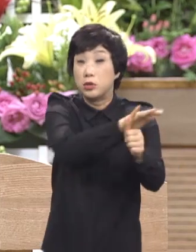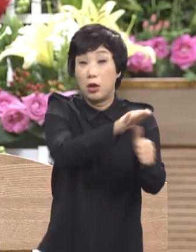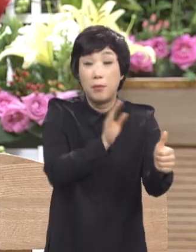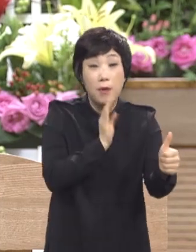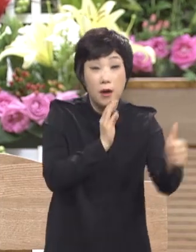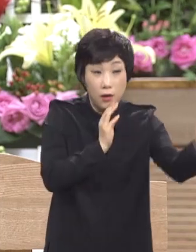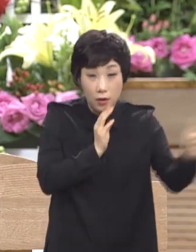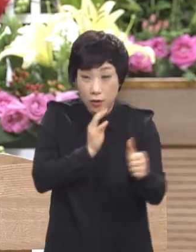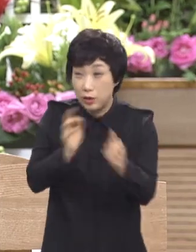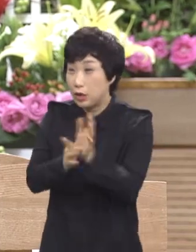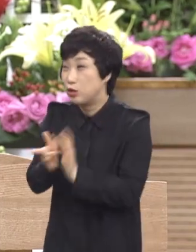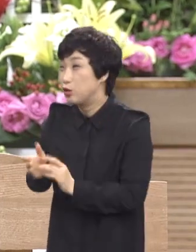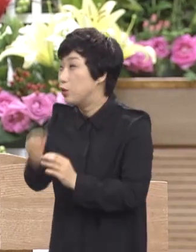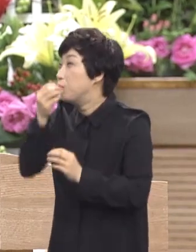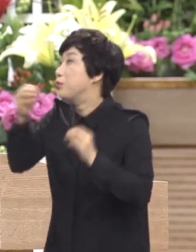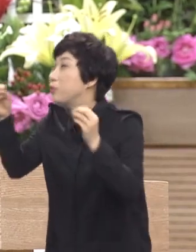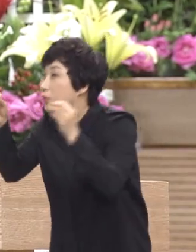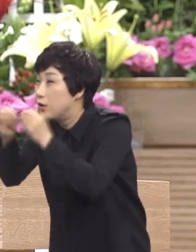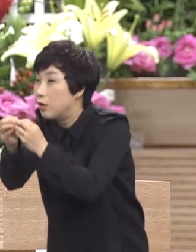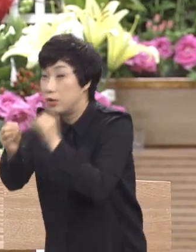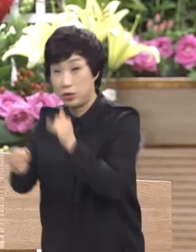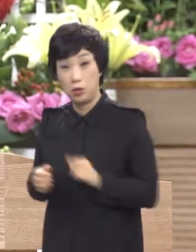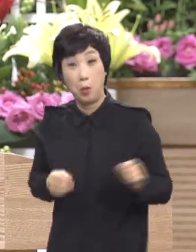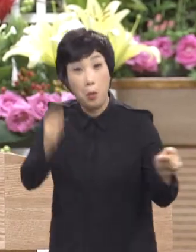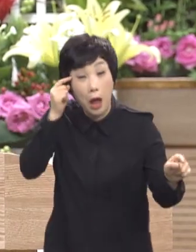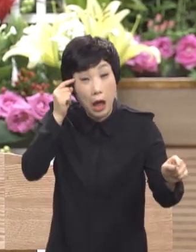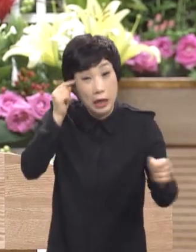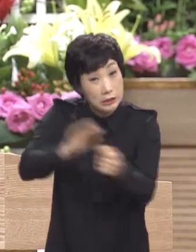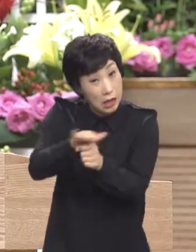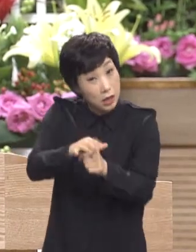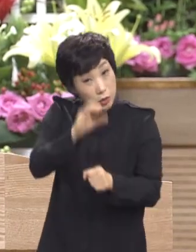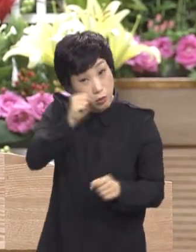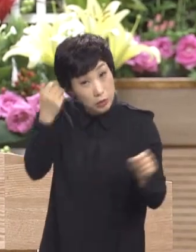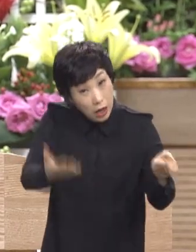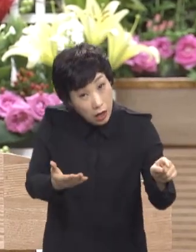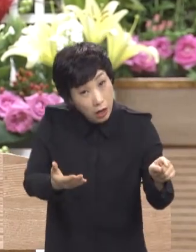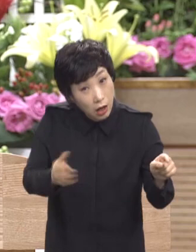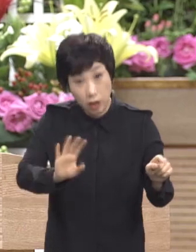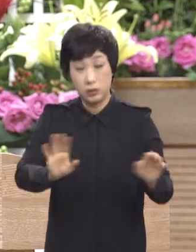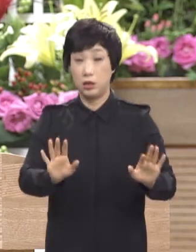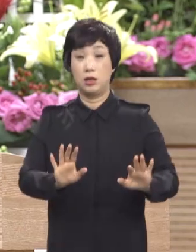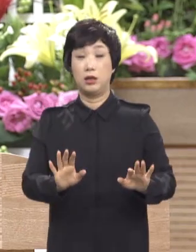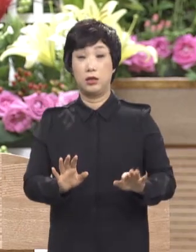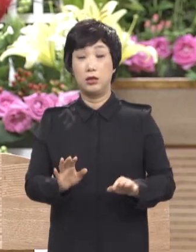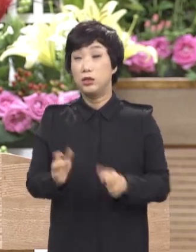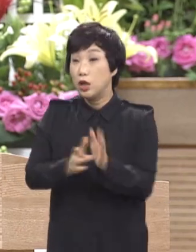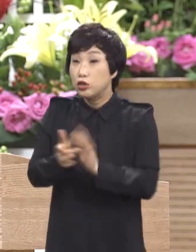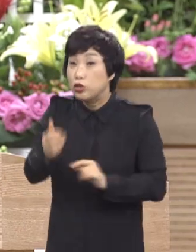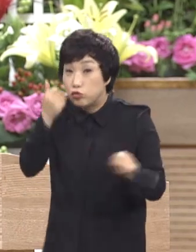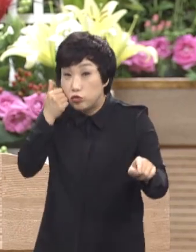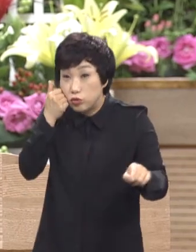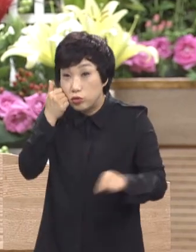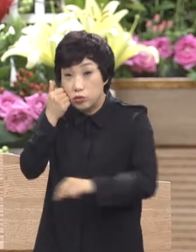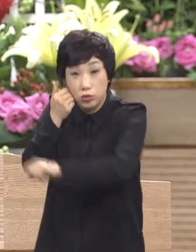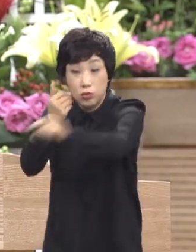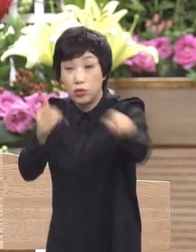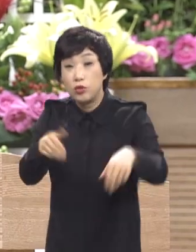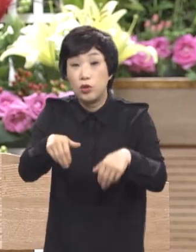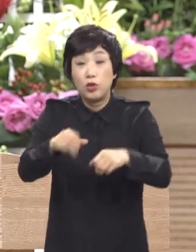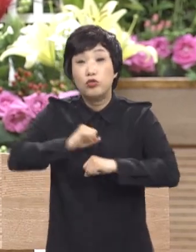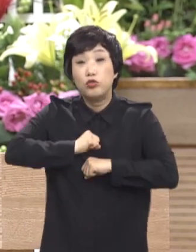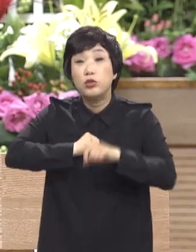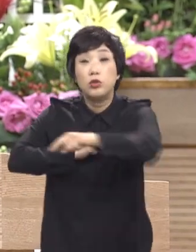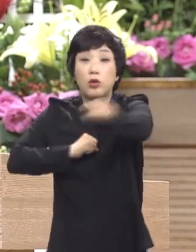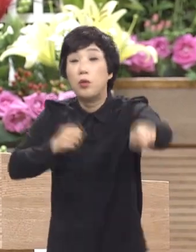맞추. 왜? 좋아서. 사랑해서가 아니라 그들은 예수가 누구인지를 몰라 잡으러 온